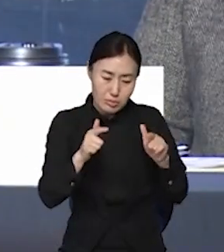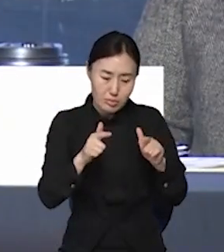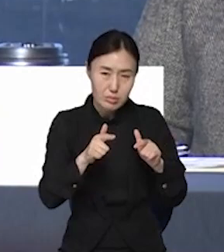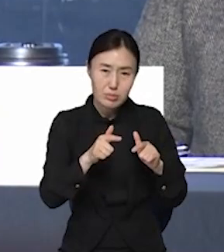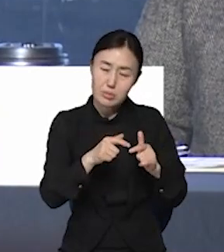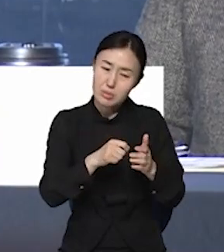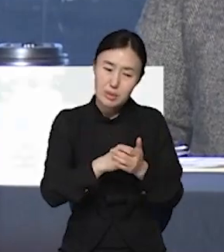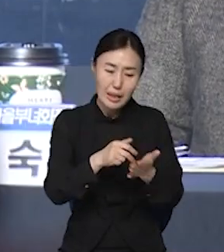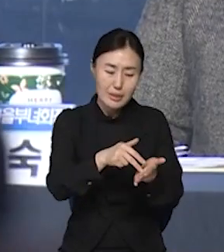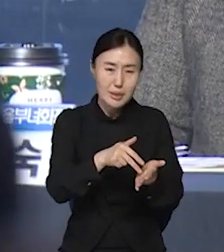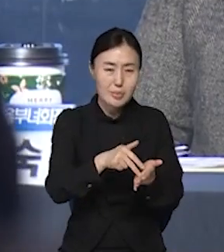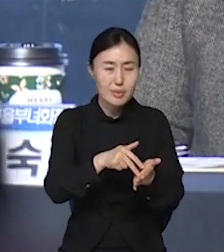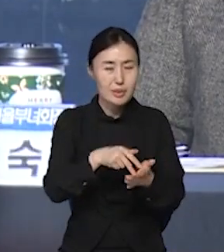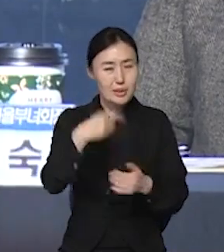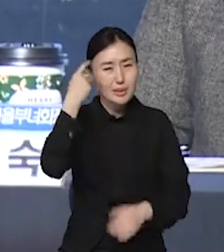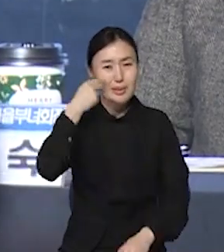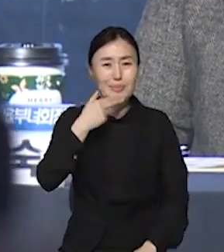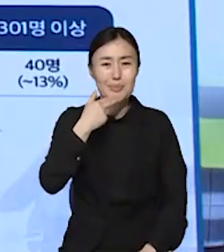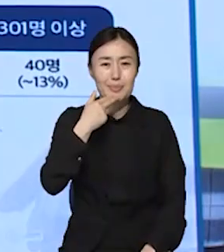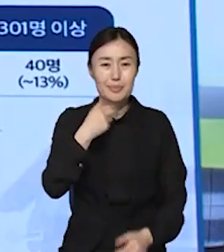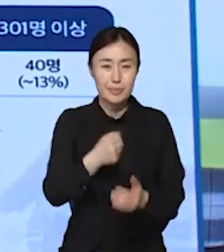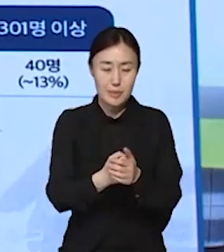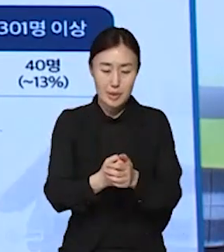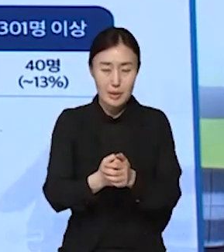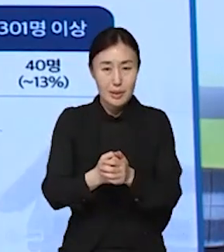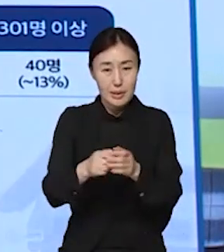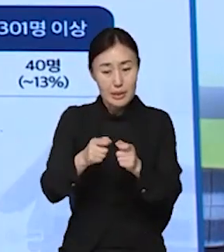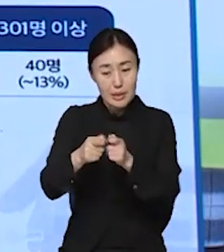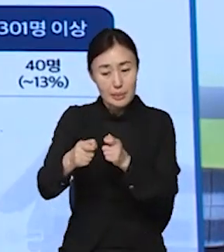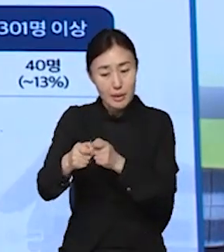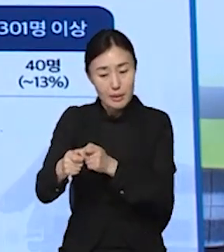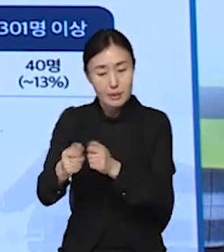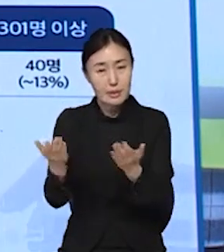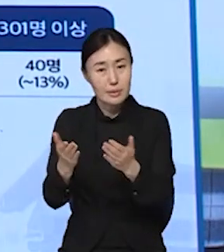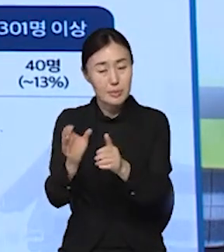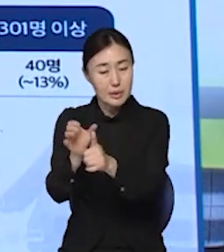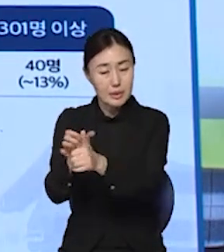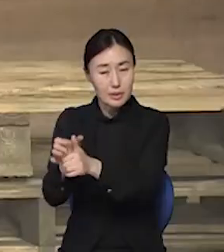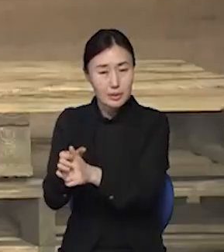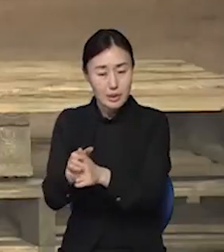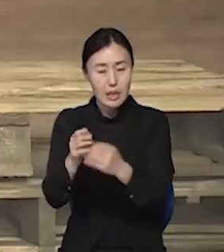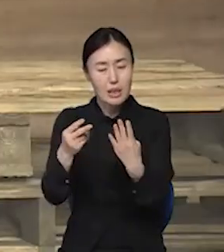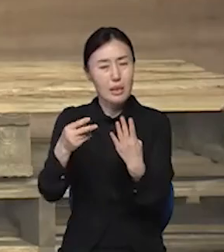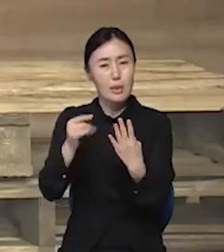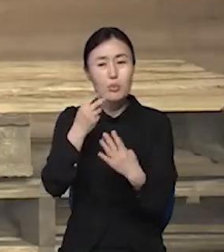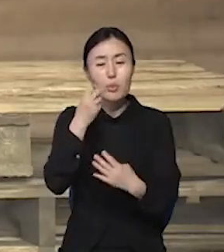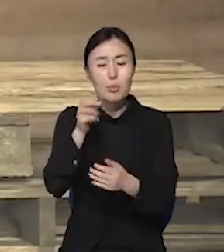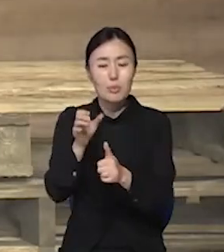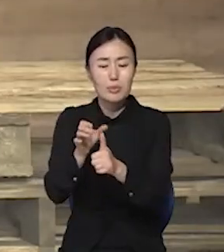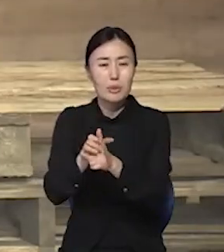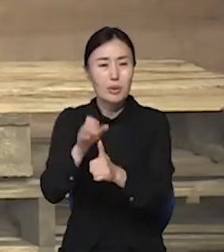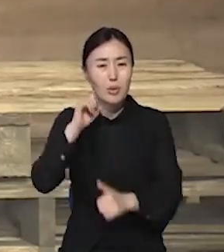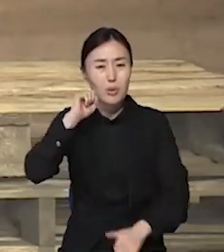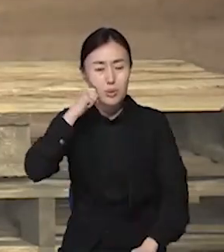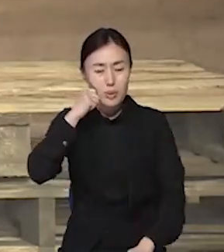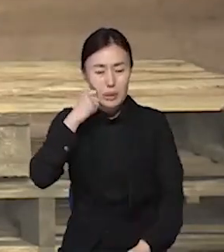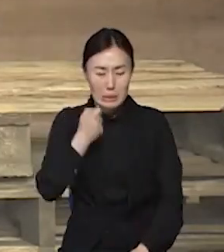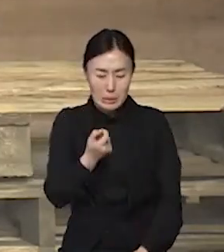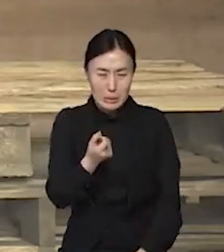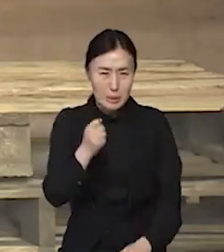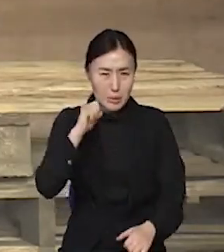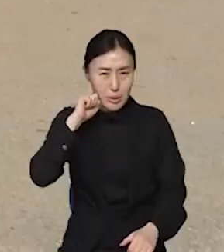어렵습니다. 하청업체 대부분이 외국인 근로자들에게 4대 보험을 들어줄 수 없는 영세 업체이기